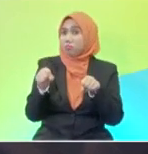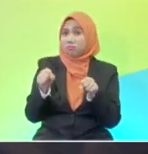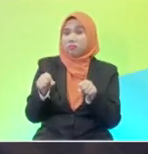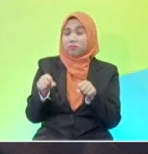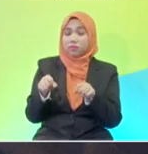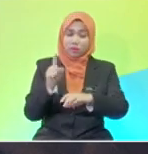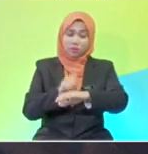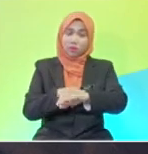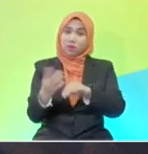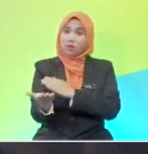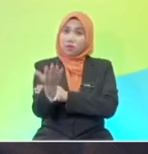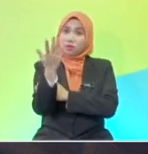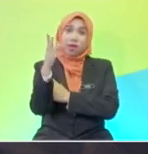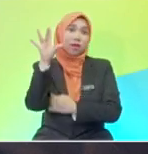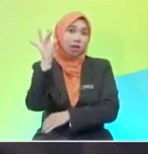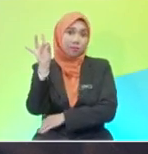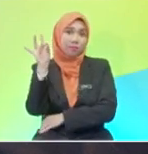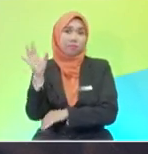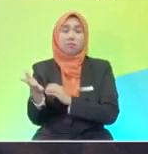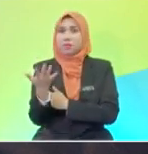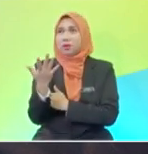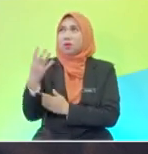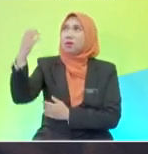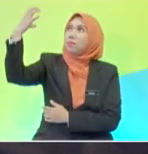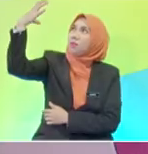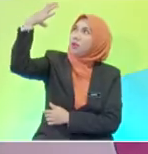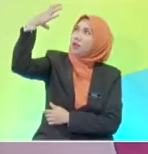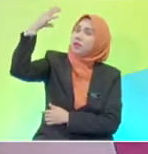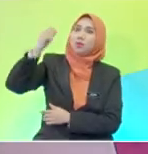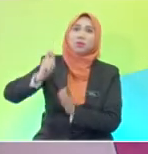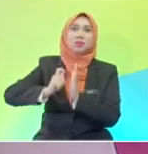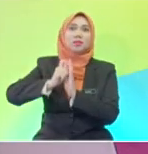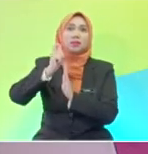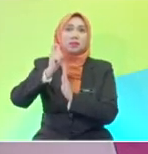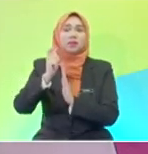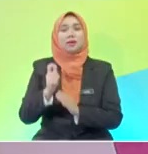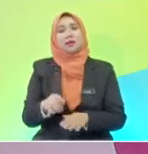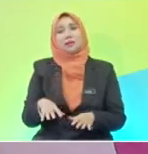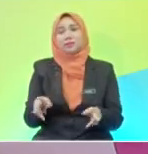pagi matahari udah naik itu nah kan